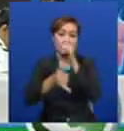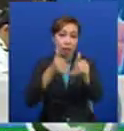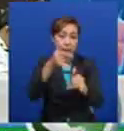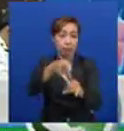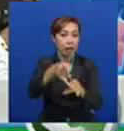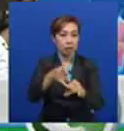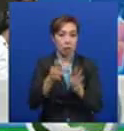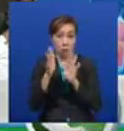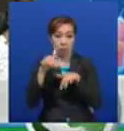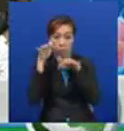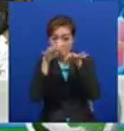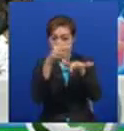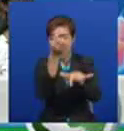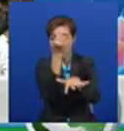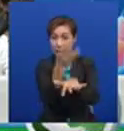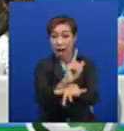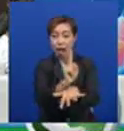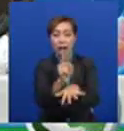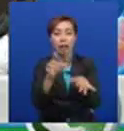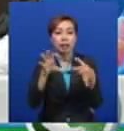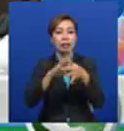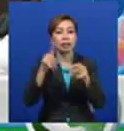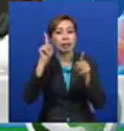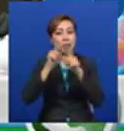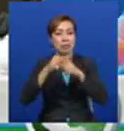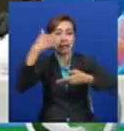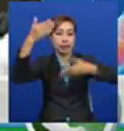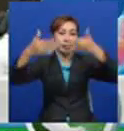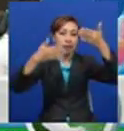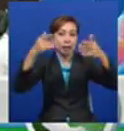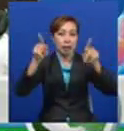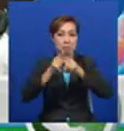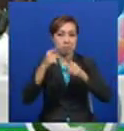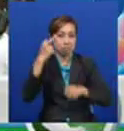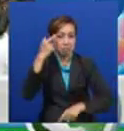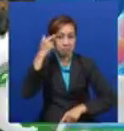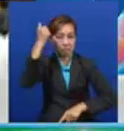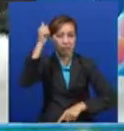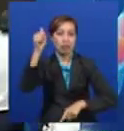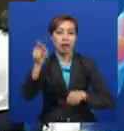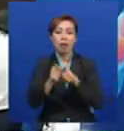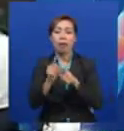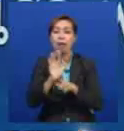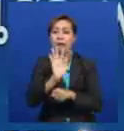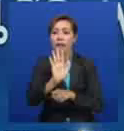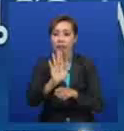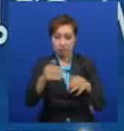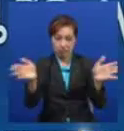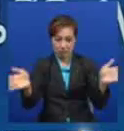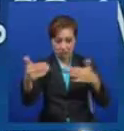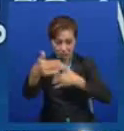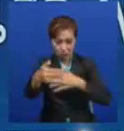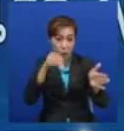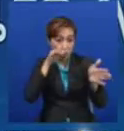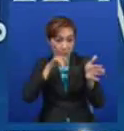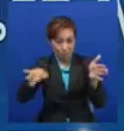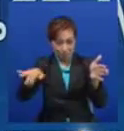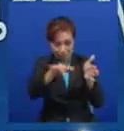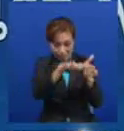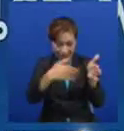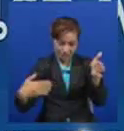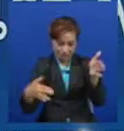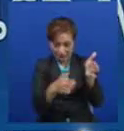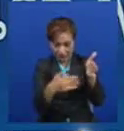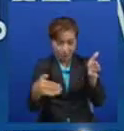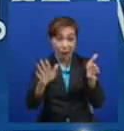งที่ได้รับความสนใจมากที่สุดก็คือพระอัจฉริยภาพการจัดตู้ปลาของพระเจ้าวรวงศ์เธอพระองค์เจ้าโสมสวลี